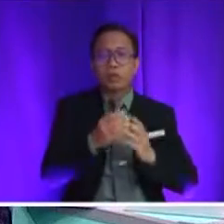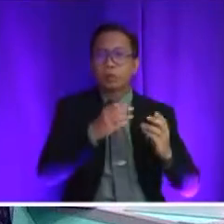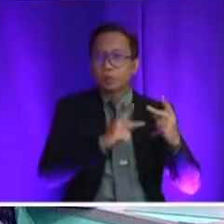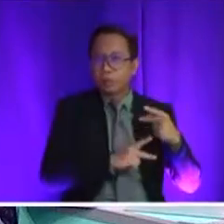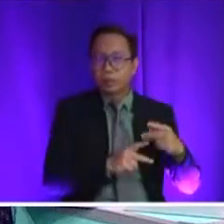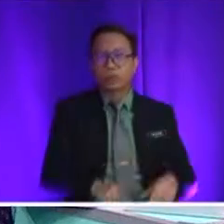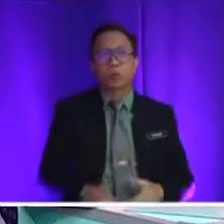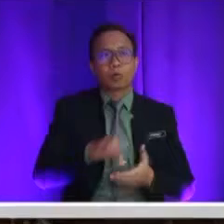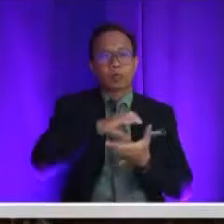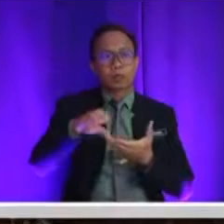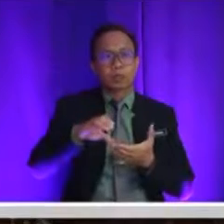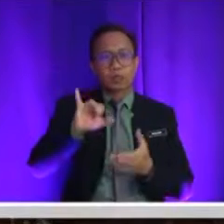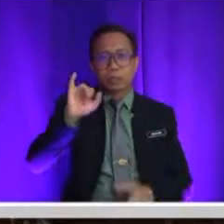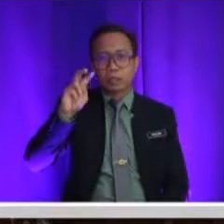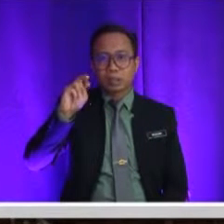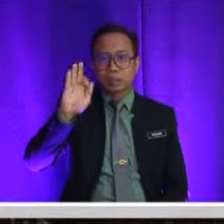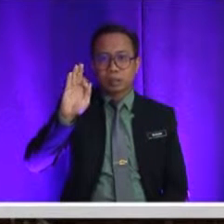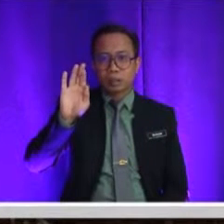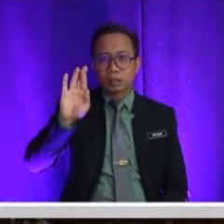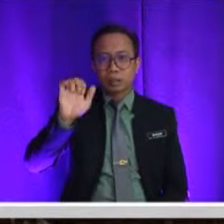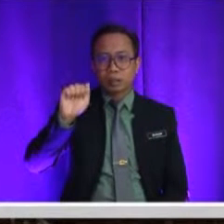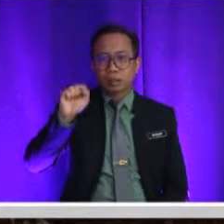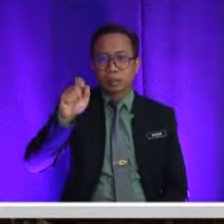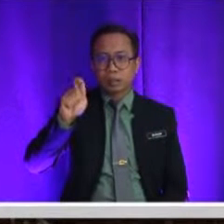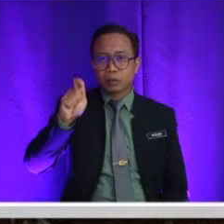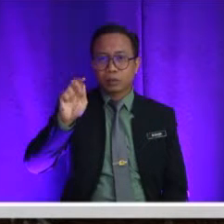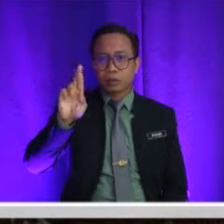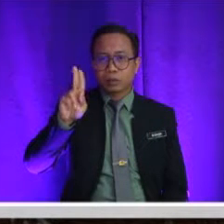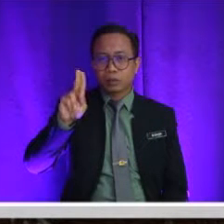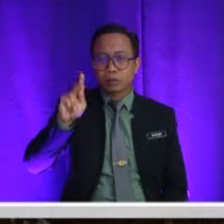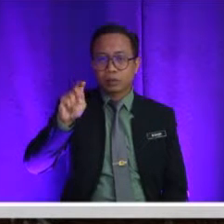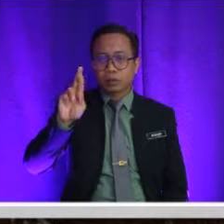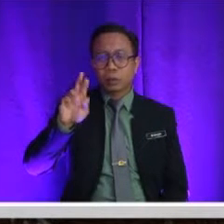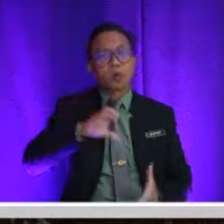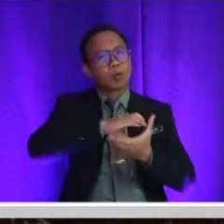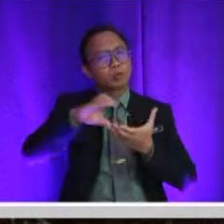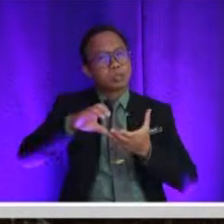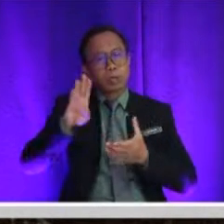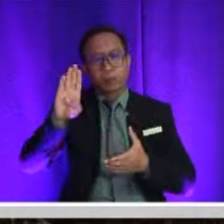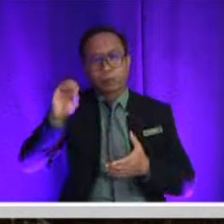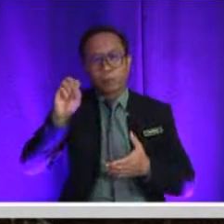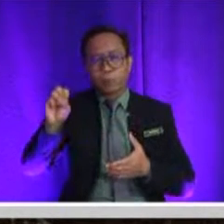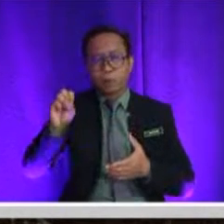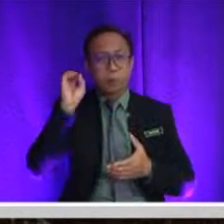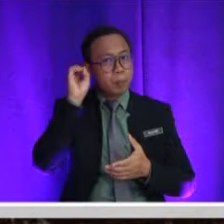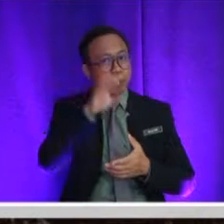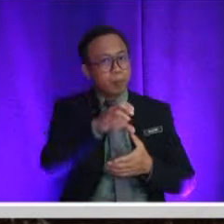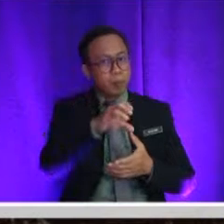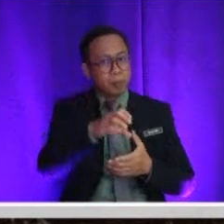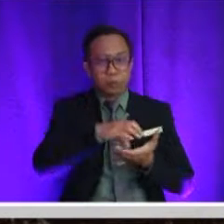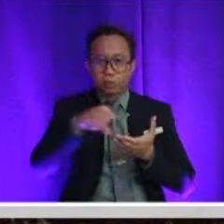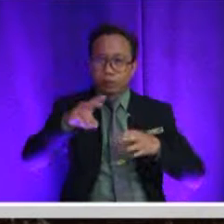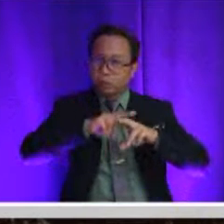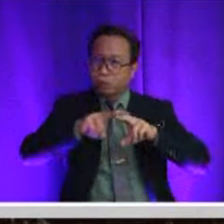komunis telah merusakkan infrastruktur dengan mengebom merusakkan dan mengalihkan landasan kereta api Selain itu